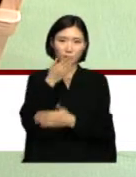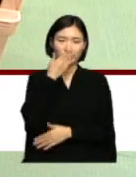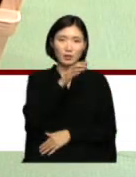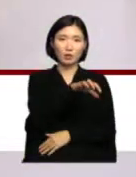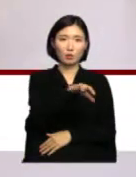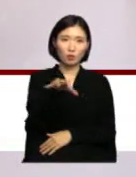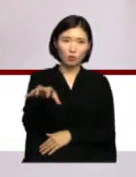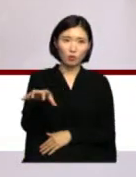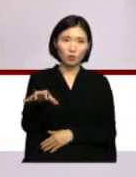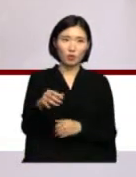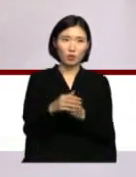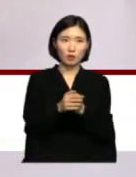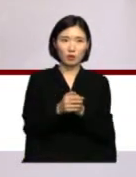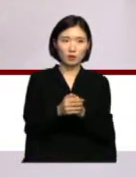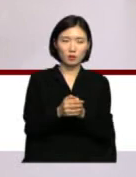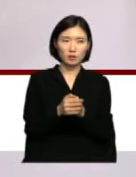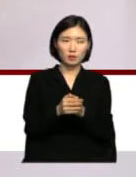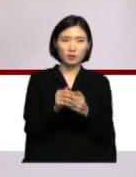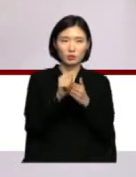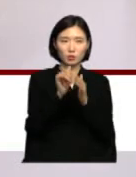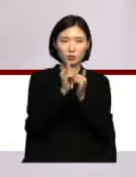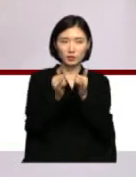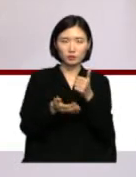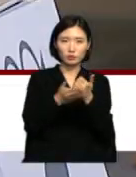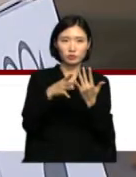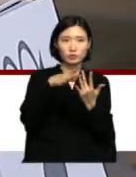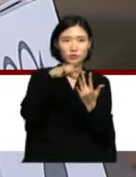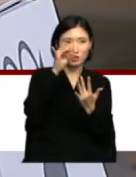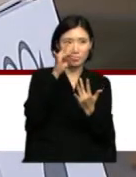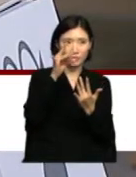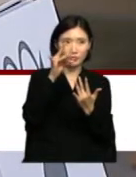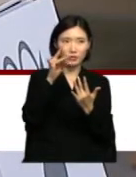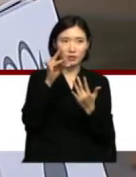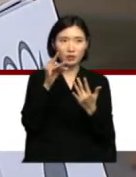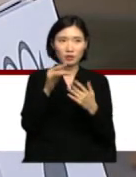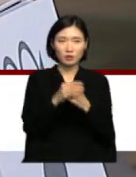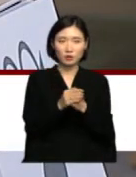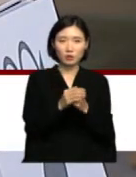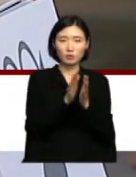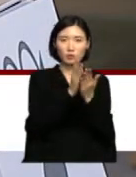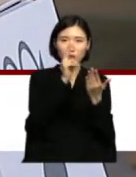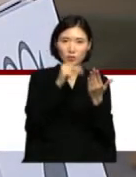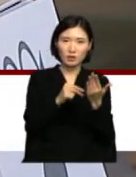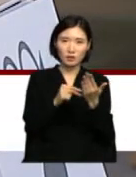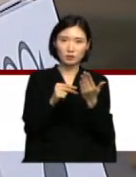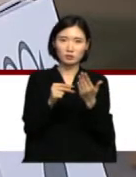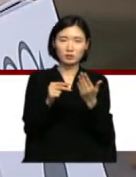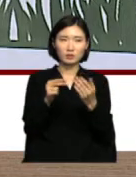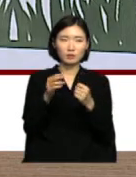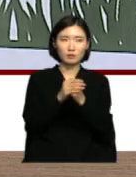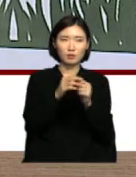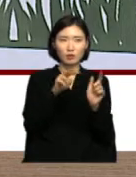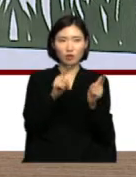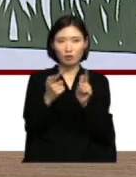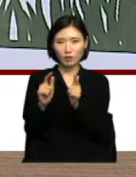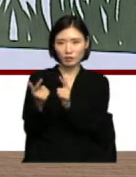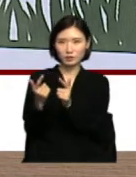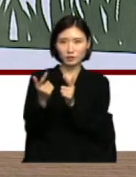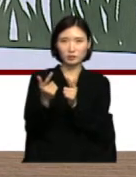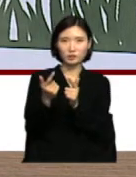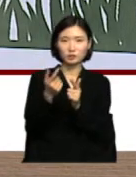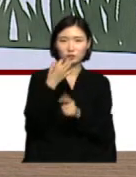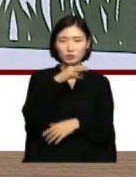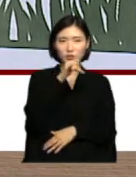공간과 사서들이 추천해주는 책을 전시해 도서관과 서점에 융합된 분위기를 만들고 있습니다. 특히 사서의 역할을